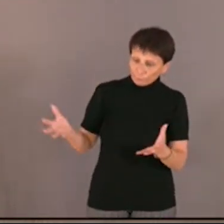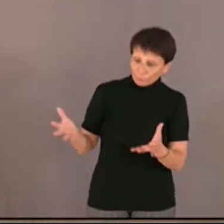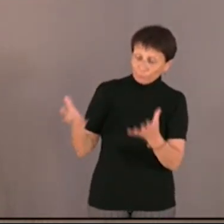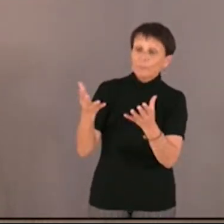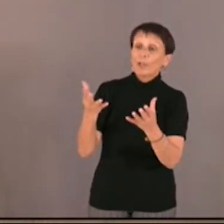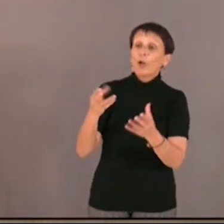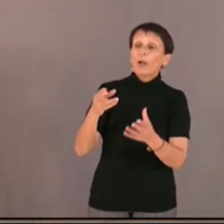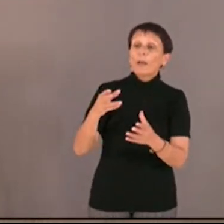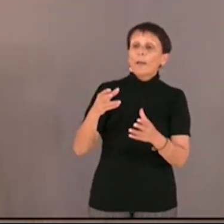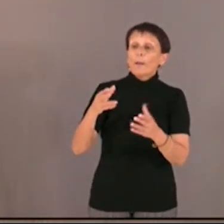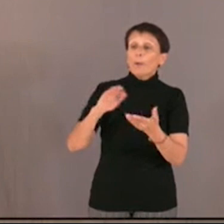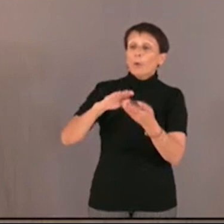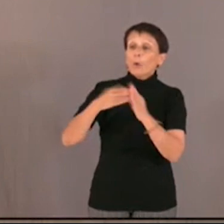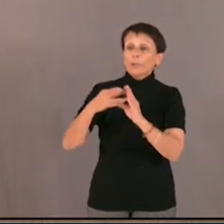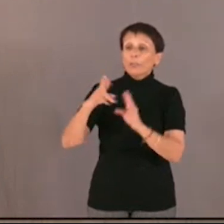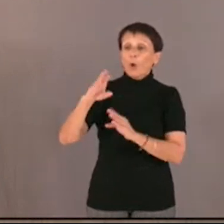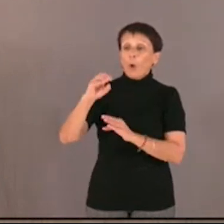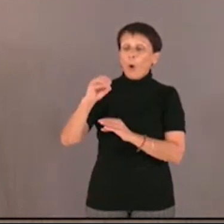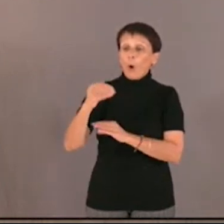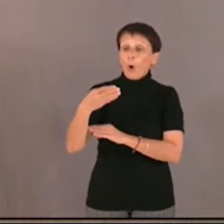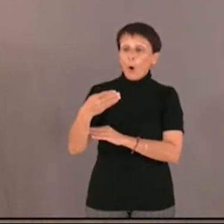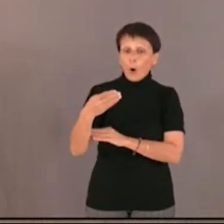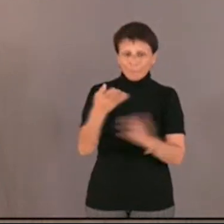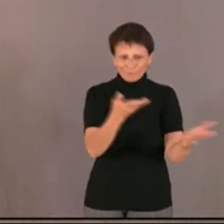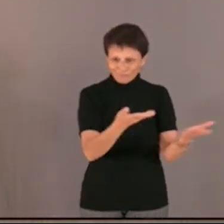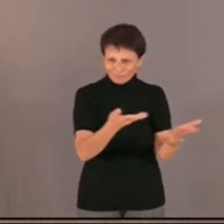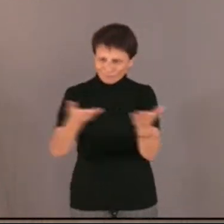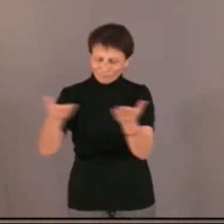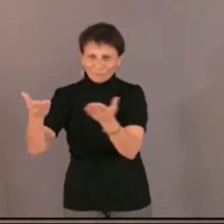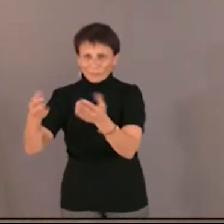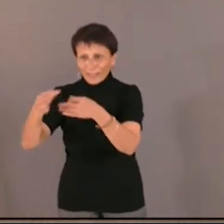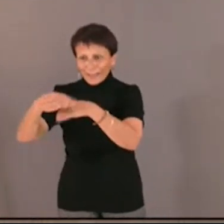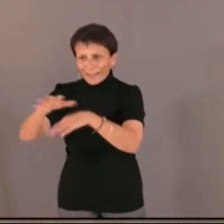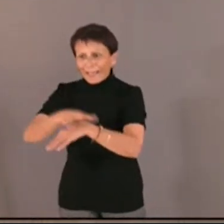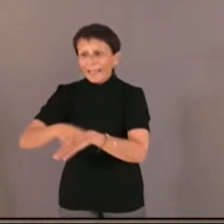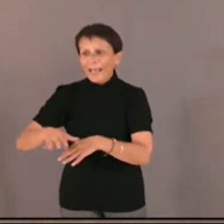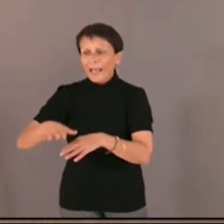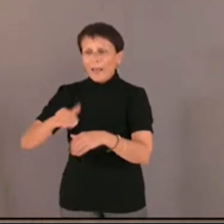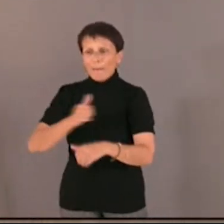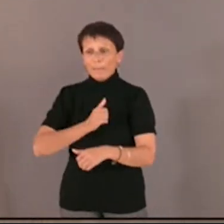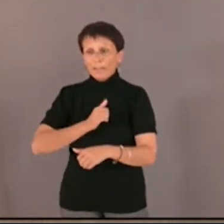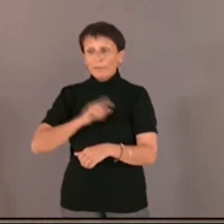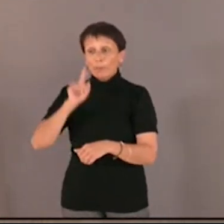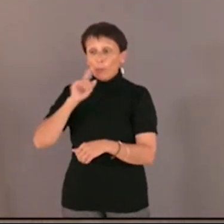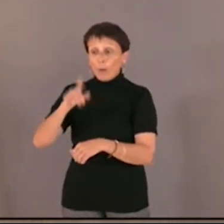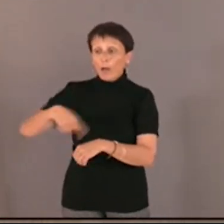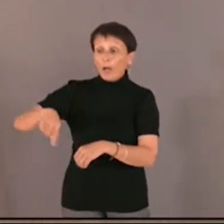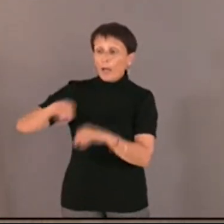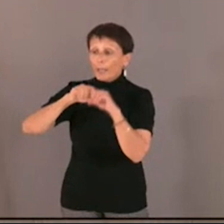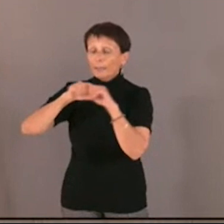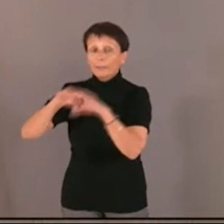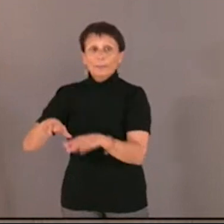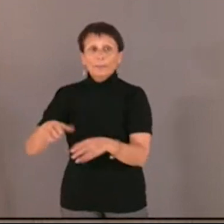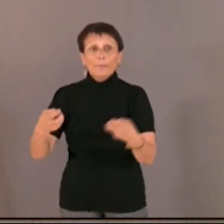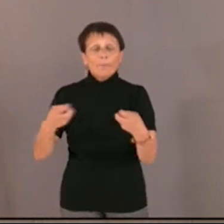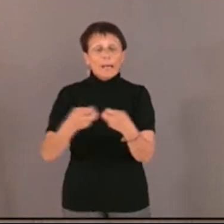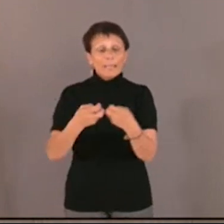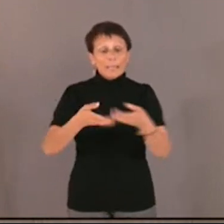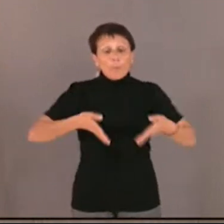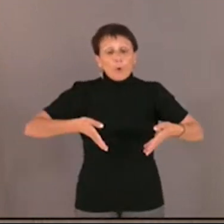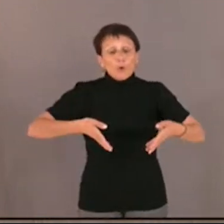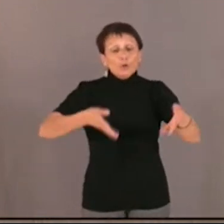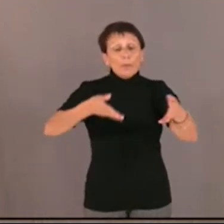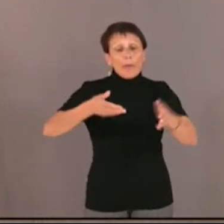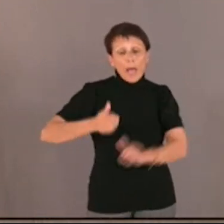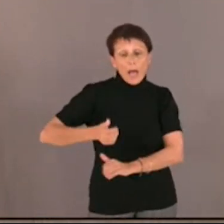l'installation de Roms sur des terrains privés au motif qu'ils seraient abandonnés. Or, pour le chemin de l'armée d'Afrique, c'est un